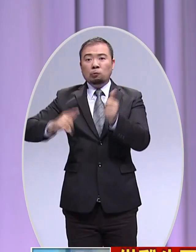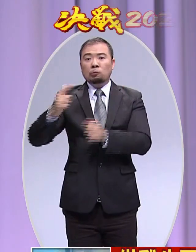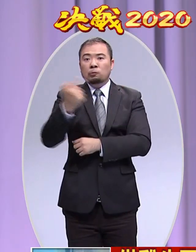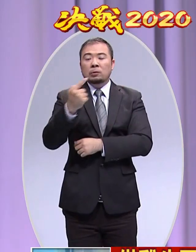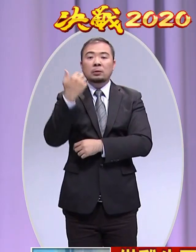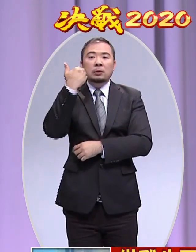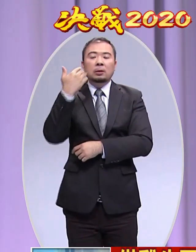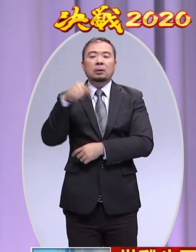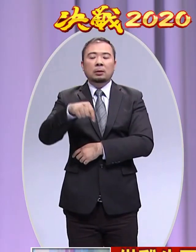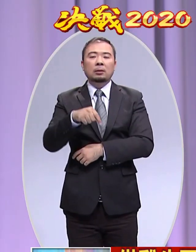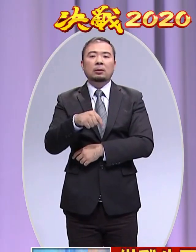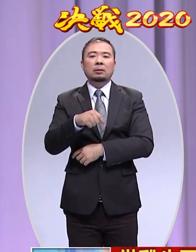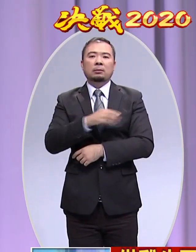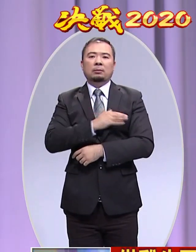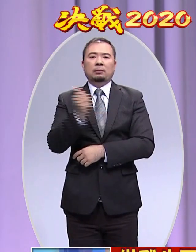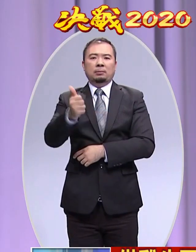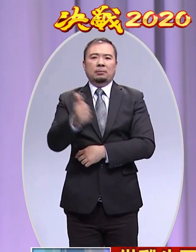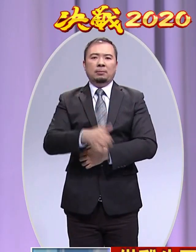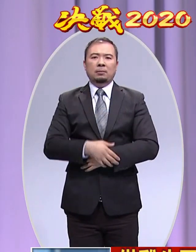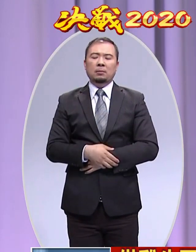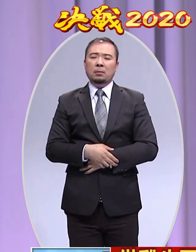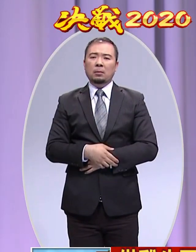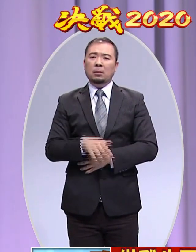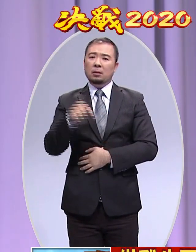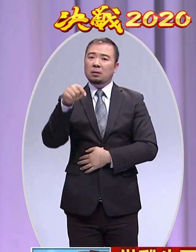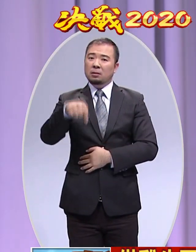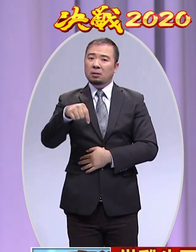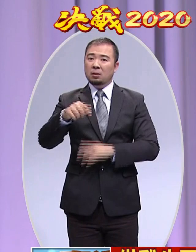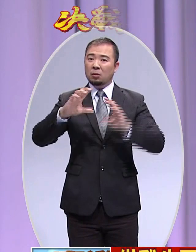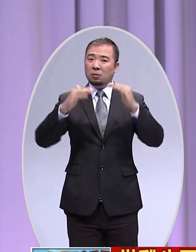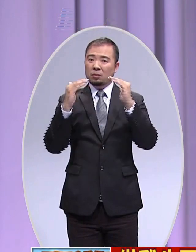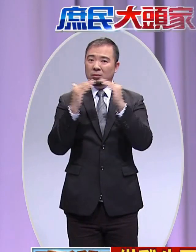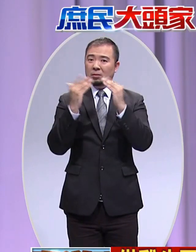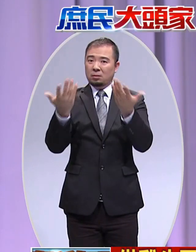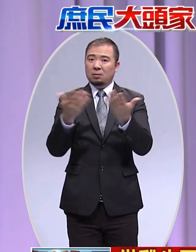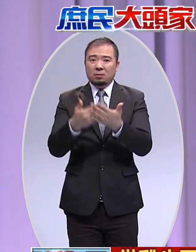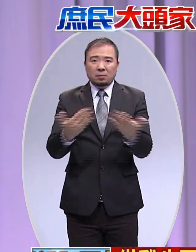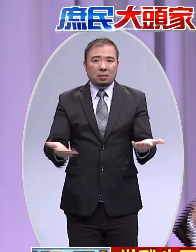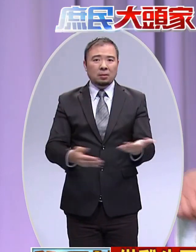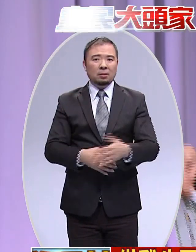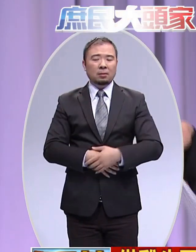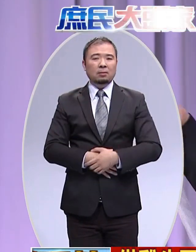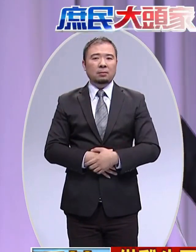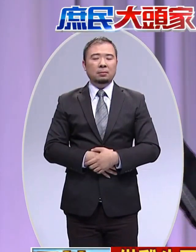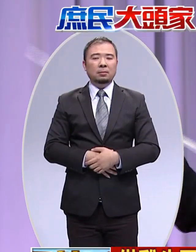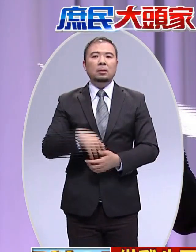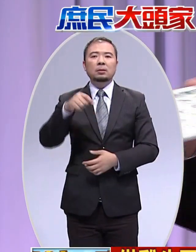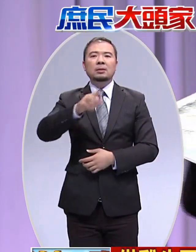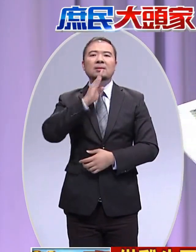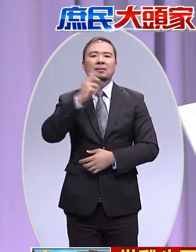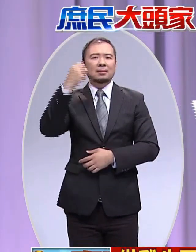毅人先生，这样的国家怎么得了？这是新潮流的百官图，